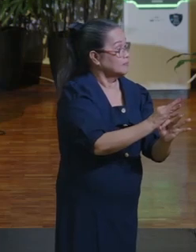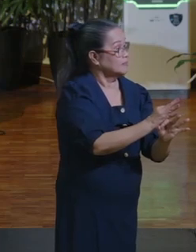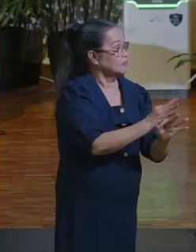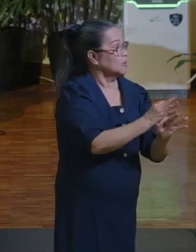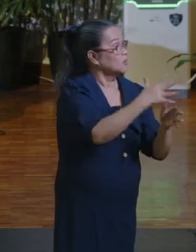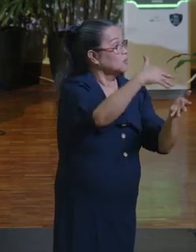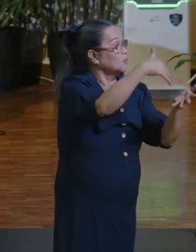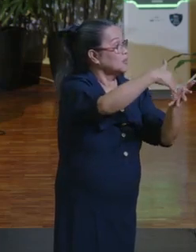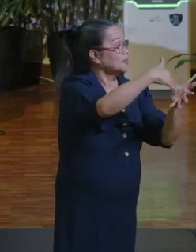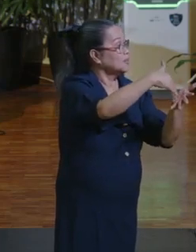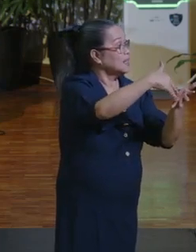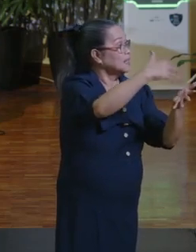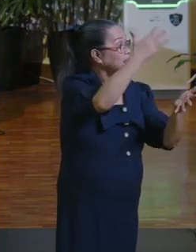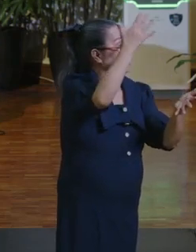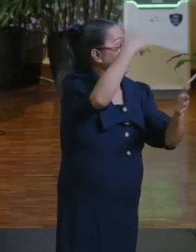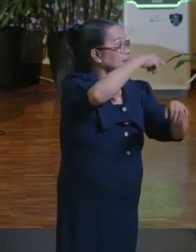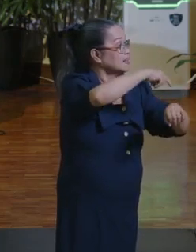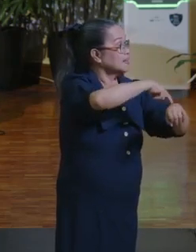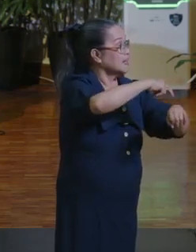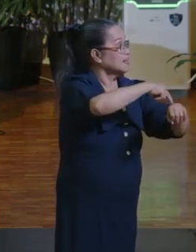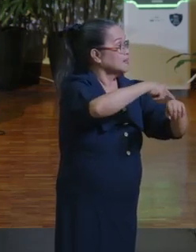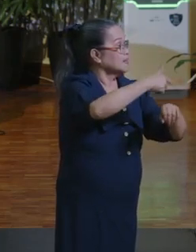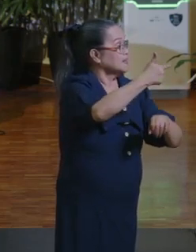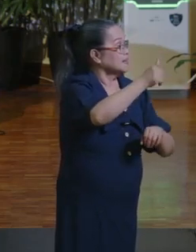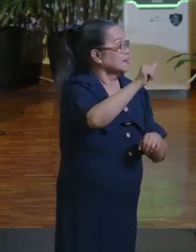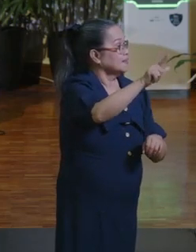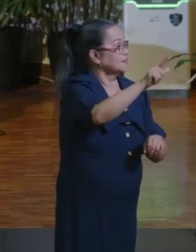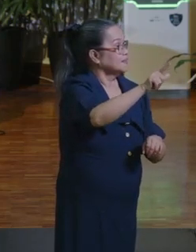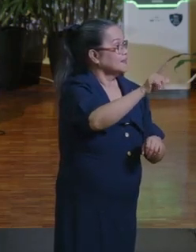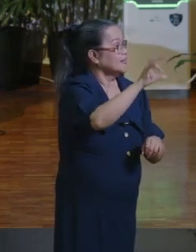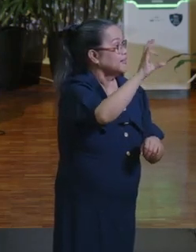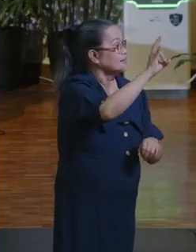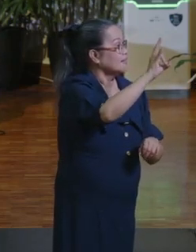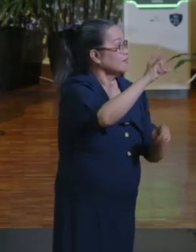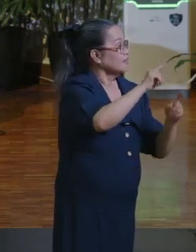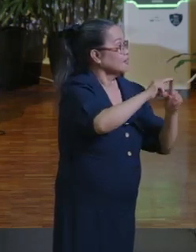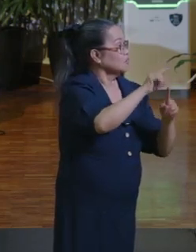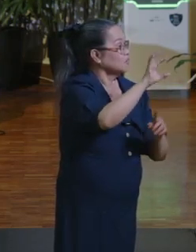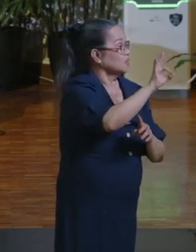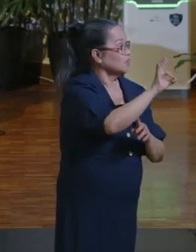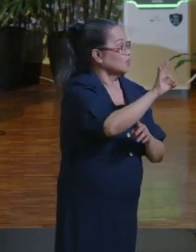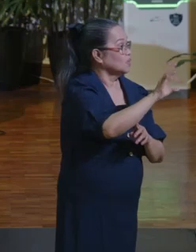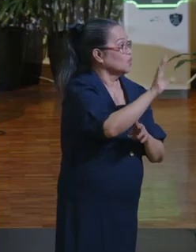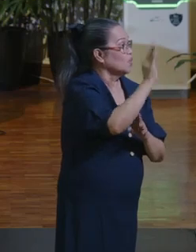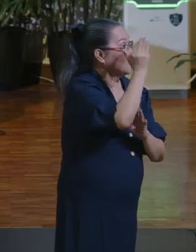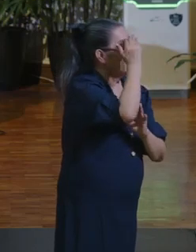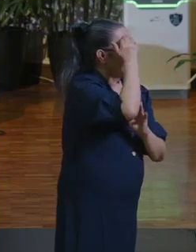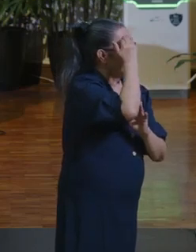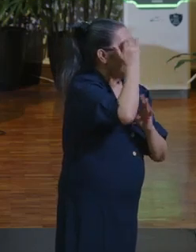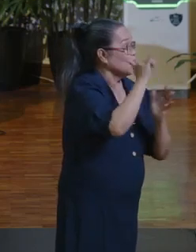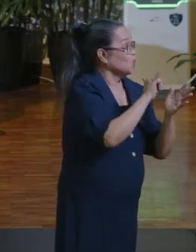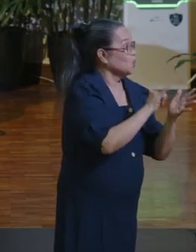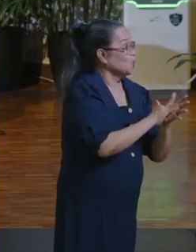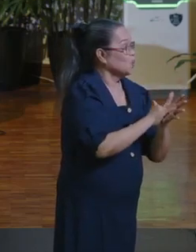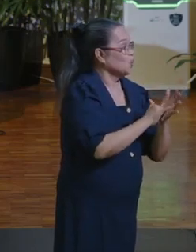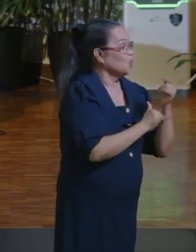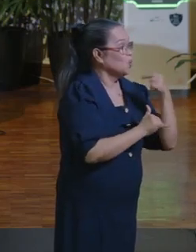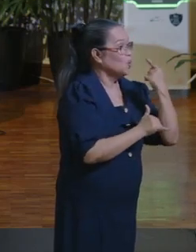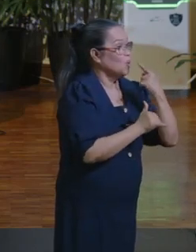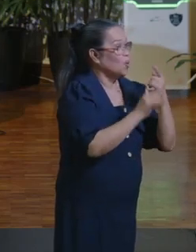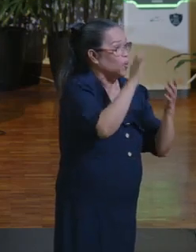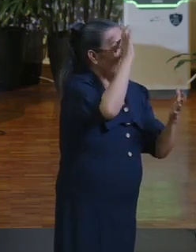Napag-aralan natin to last time, Galatians chapter 3 verses 7 to 9. Know then that it is those of